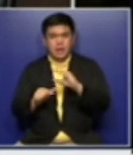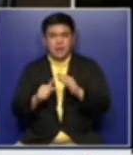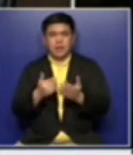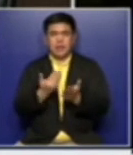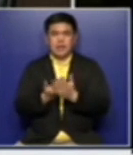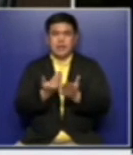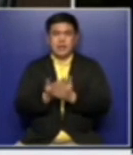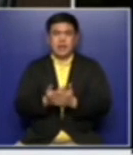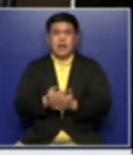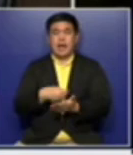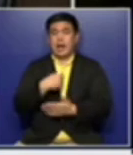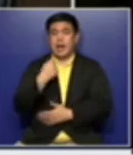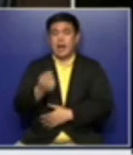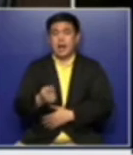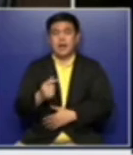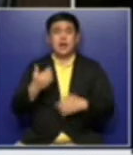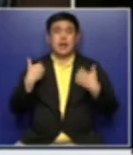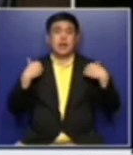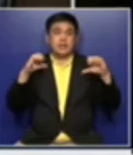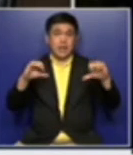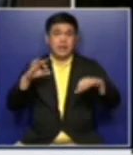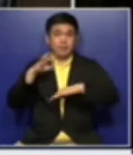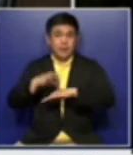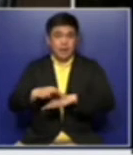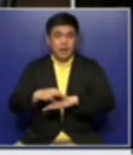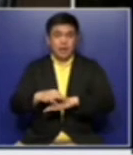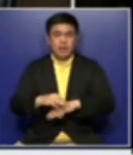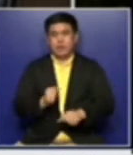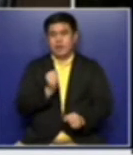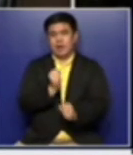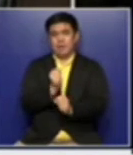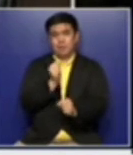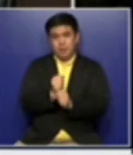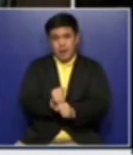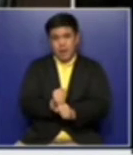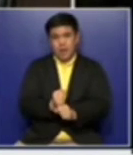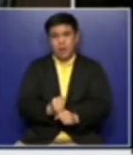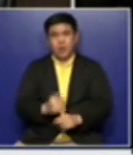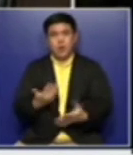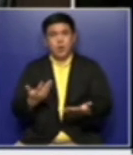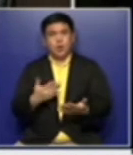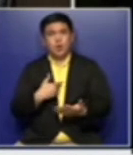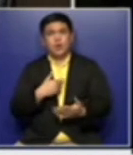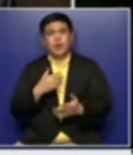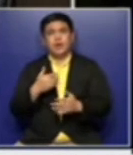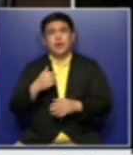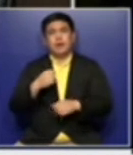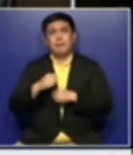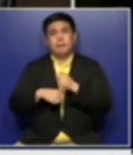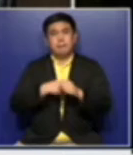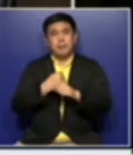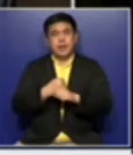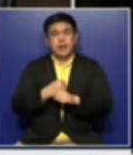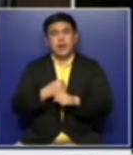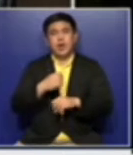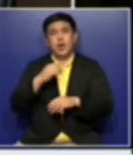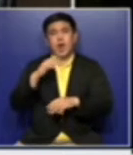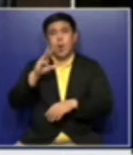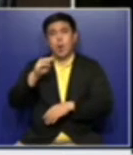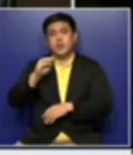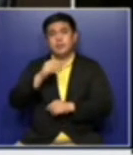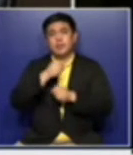การพนักงานลูกจ้างทั้งที่ทำงานและเกษียณแล้วรอรับเบี้ยหวัดบำเหน็จบำน